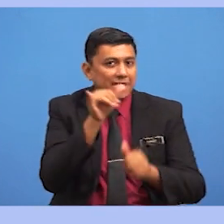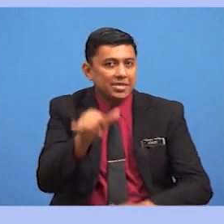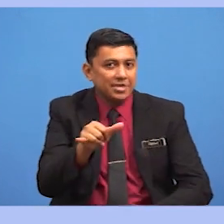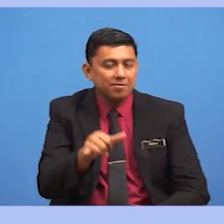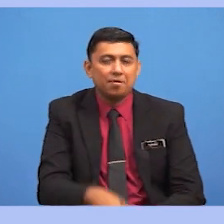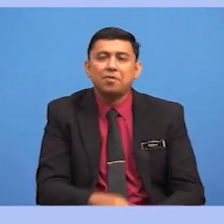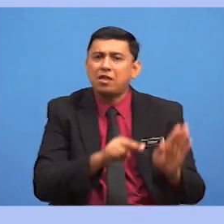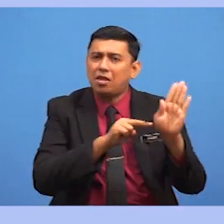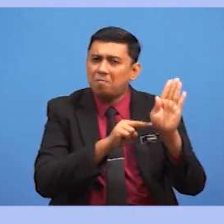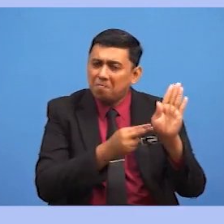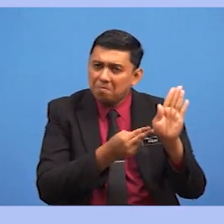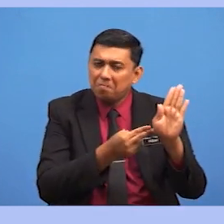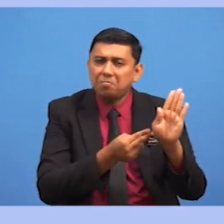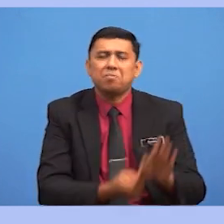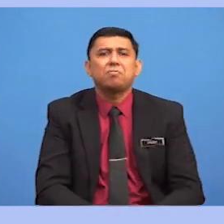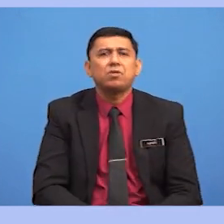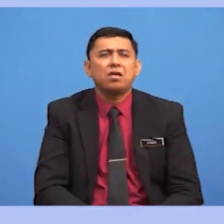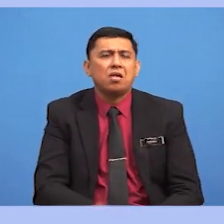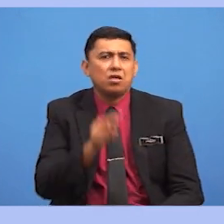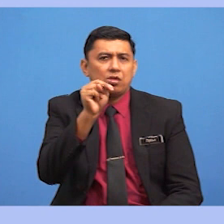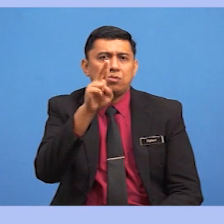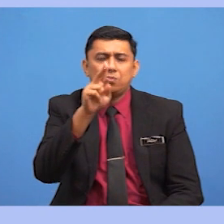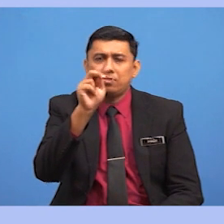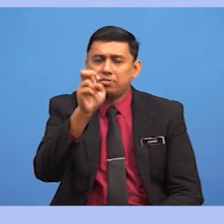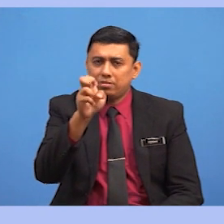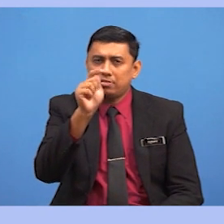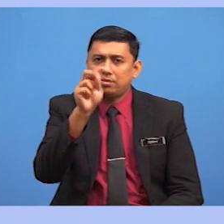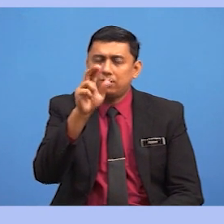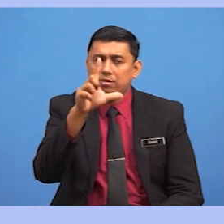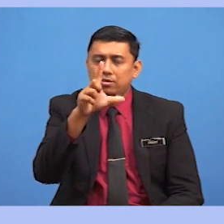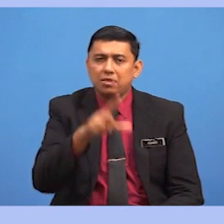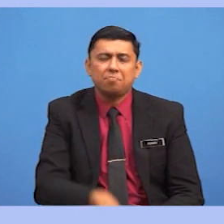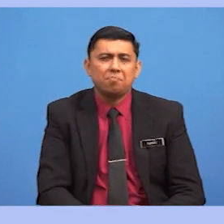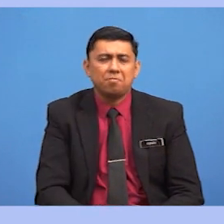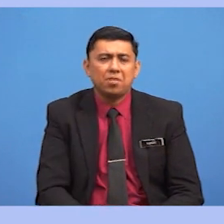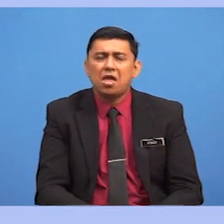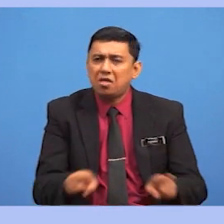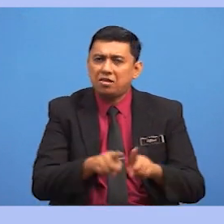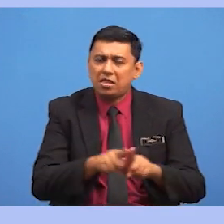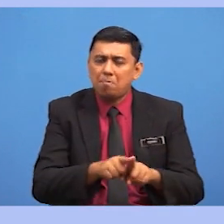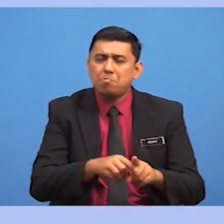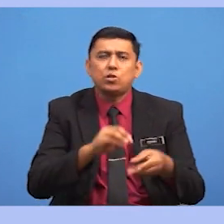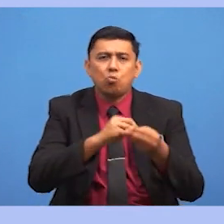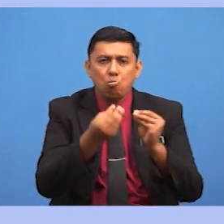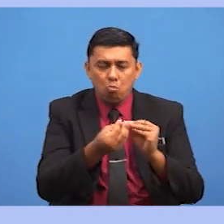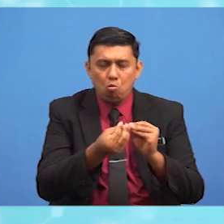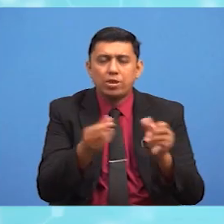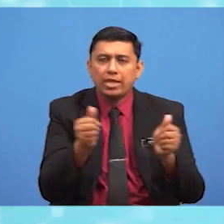ya, unsur yang berada dalam keadaan neutral, nombor protonnya sama dengan bilangan